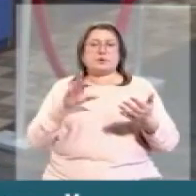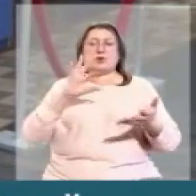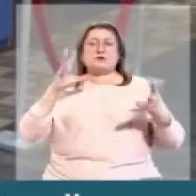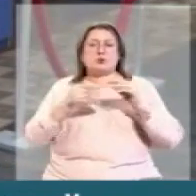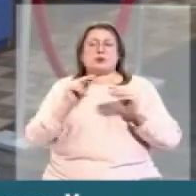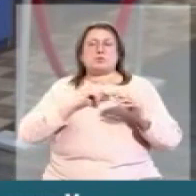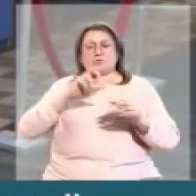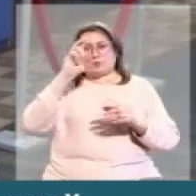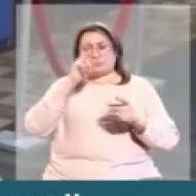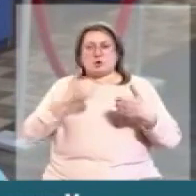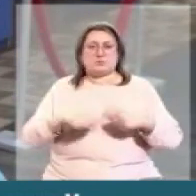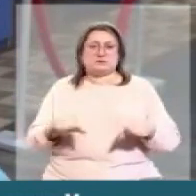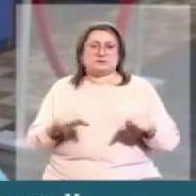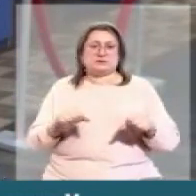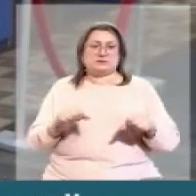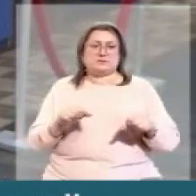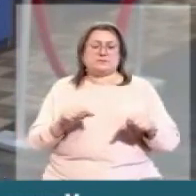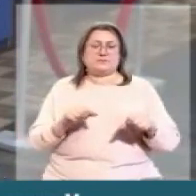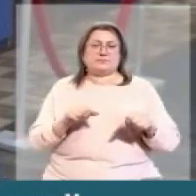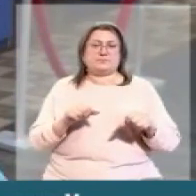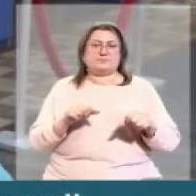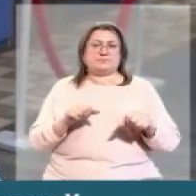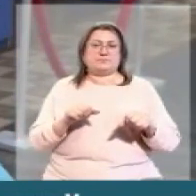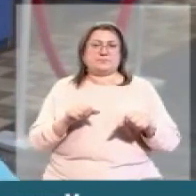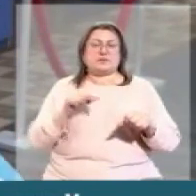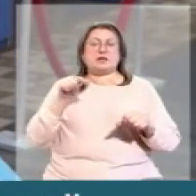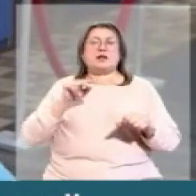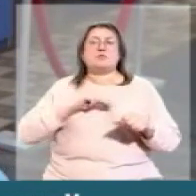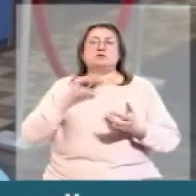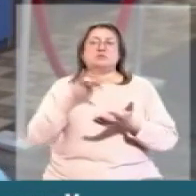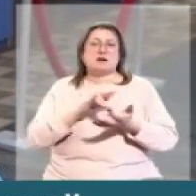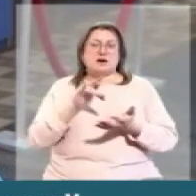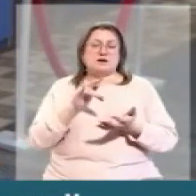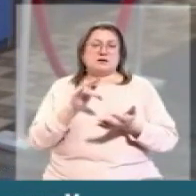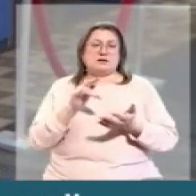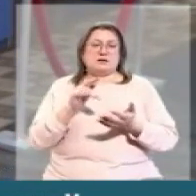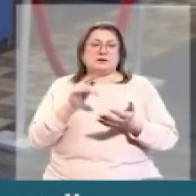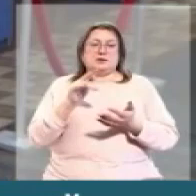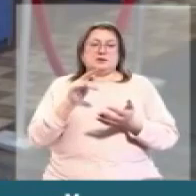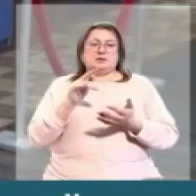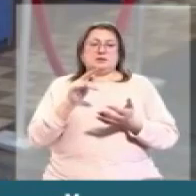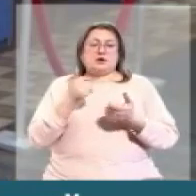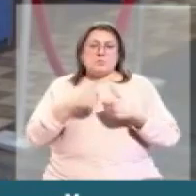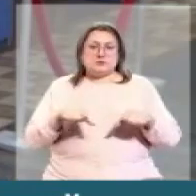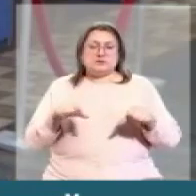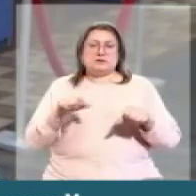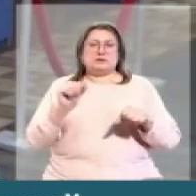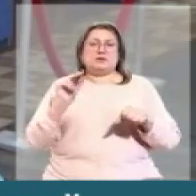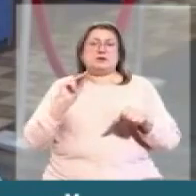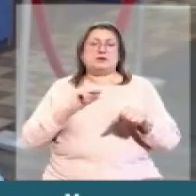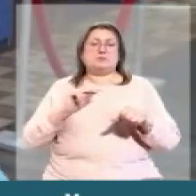итогам работы Государственной комиссии. Там и работа центральной вот этой комиссии,